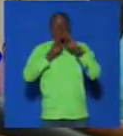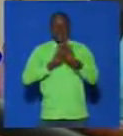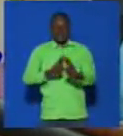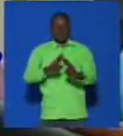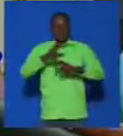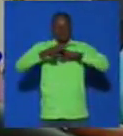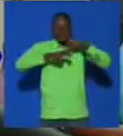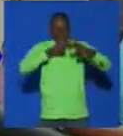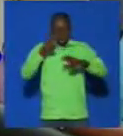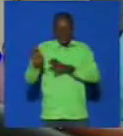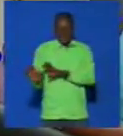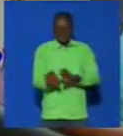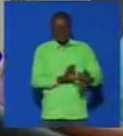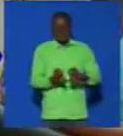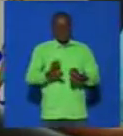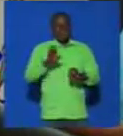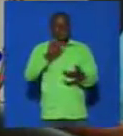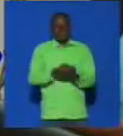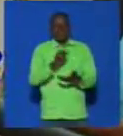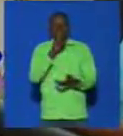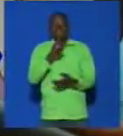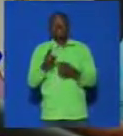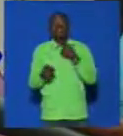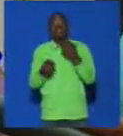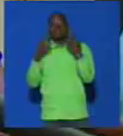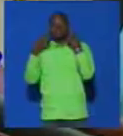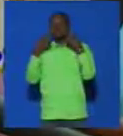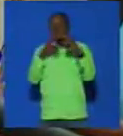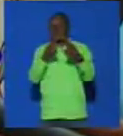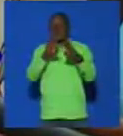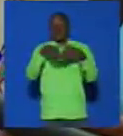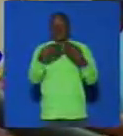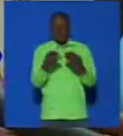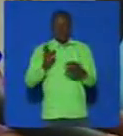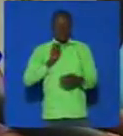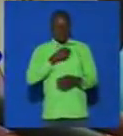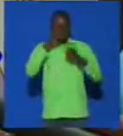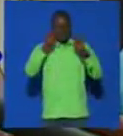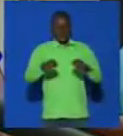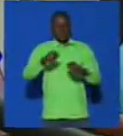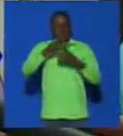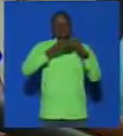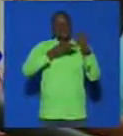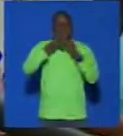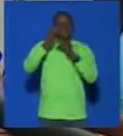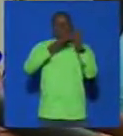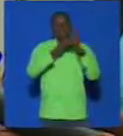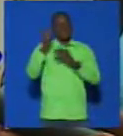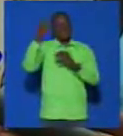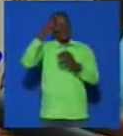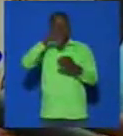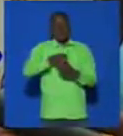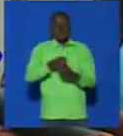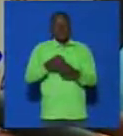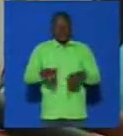diagnostic qui a été établie c'est à dire donc regarder comment est-ce que nous pouvons encore reconstruire le processus